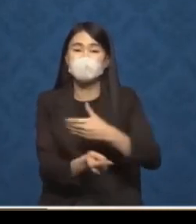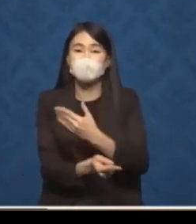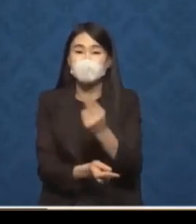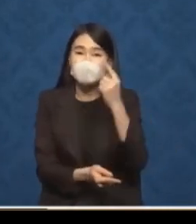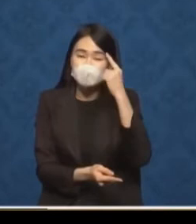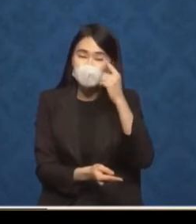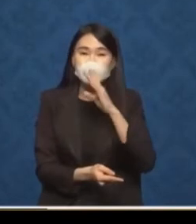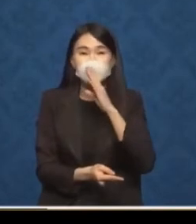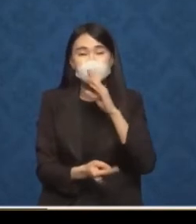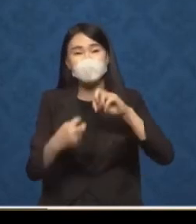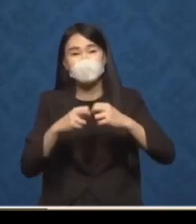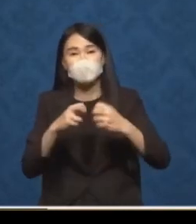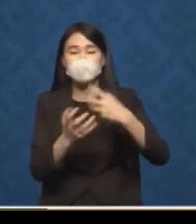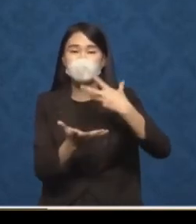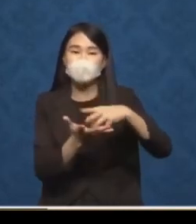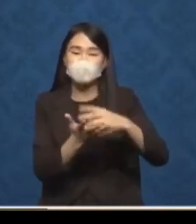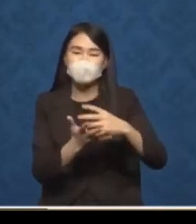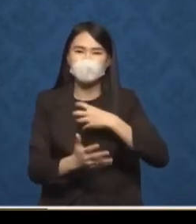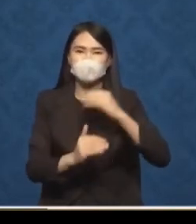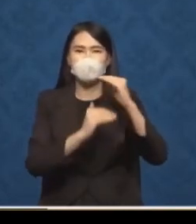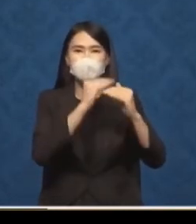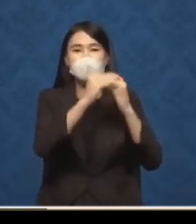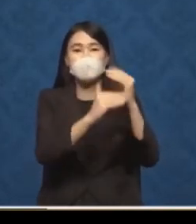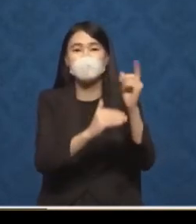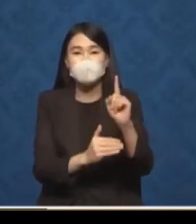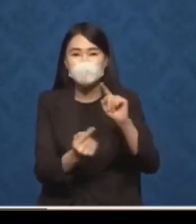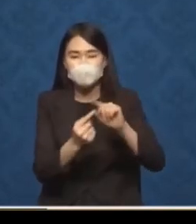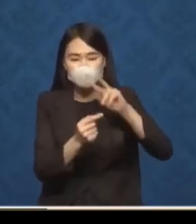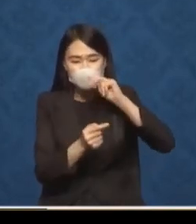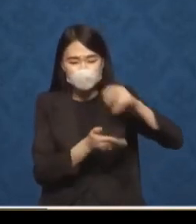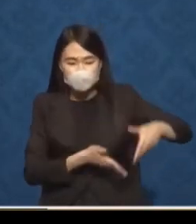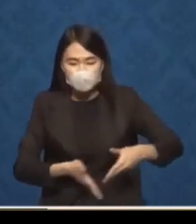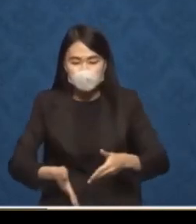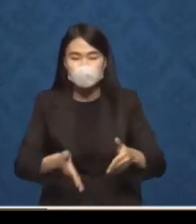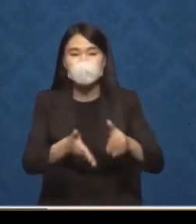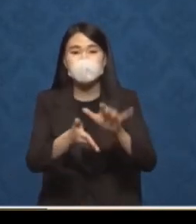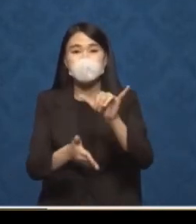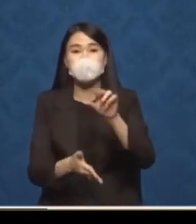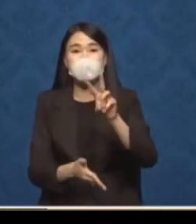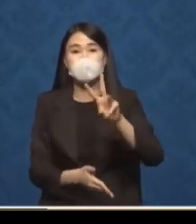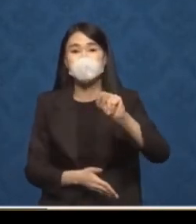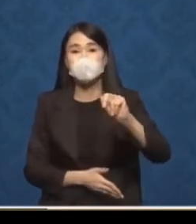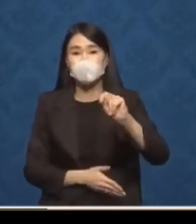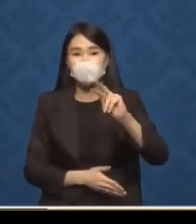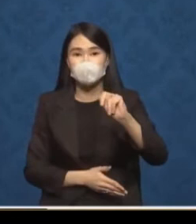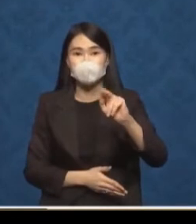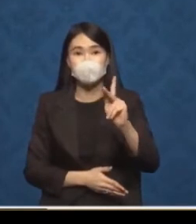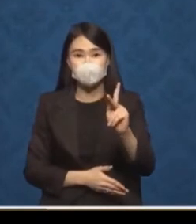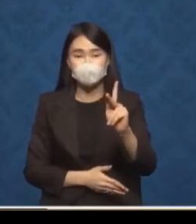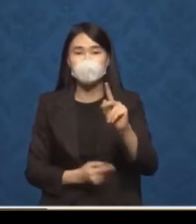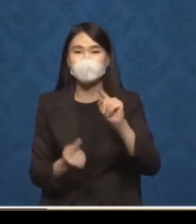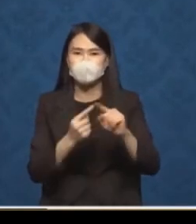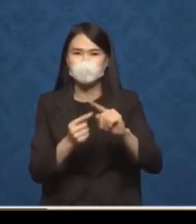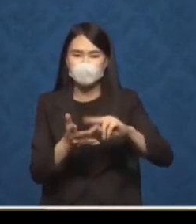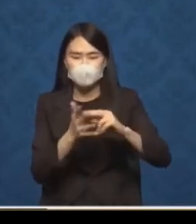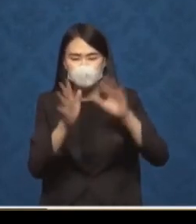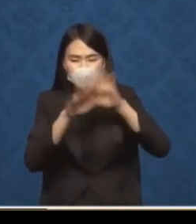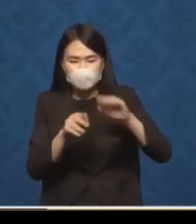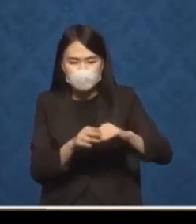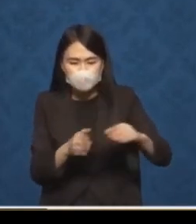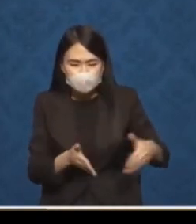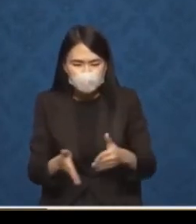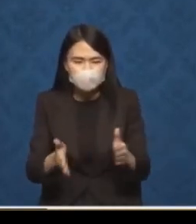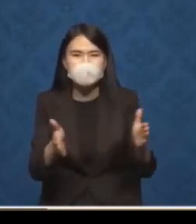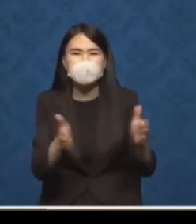ได้เข้ามาเรียกร้องถึงการพัฒนาคลองยวนนก ที่ตำบลขอนหาดซึ่งเป็นคลองสาขา